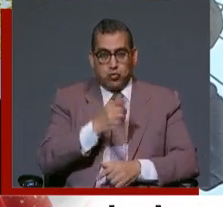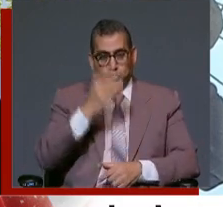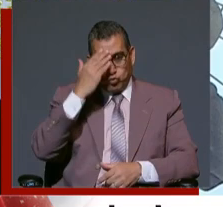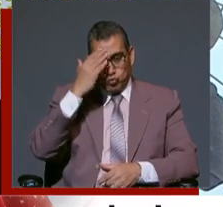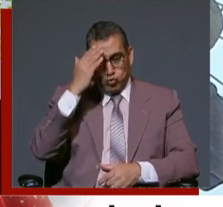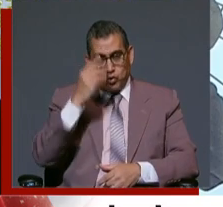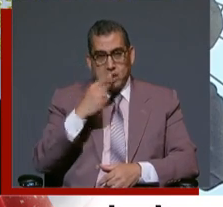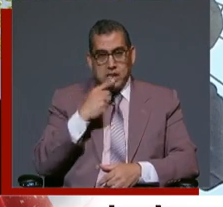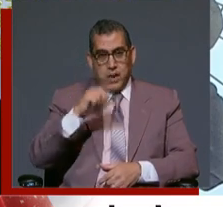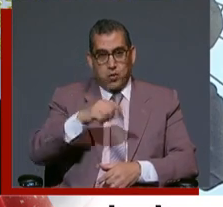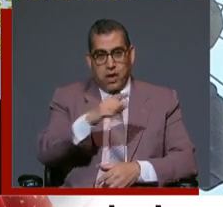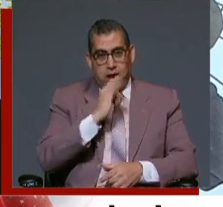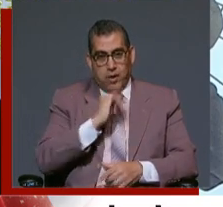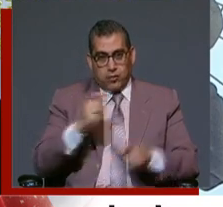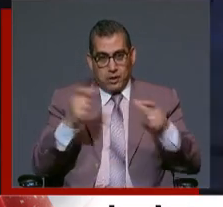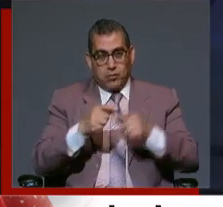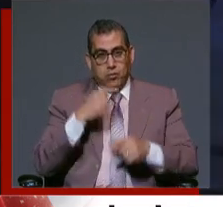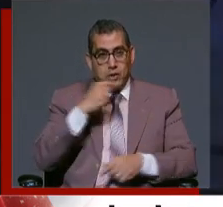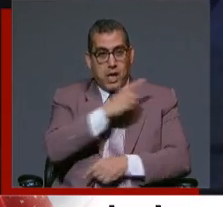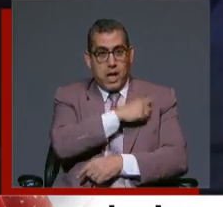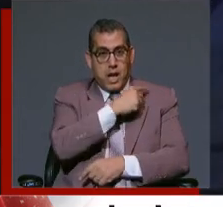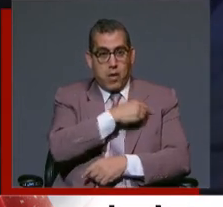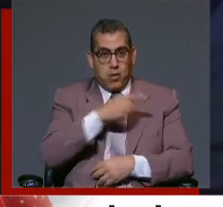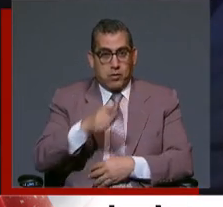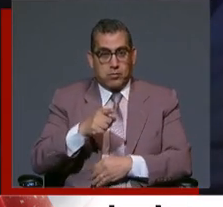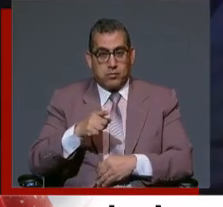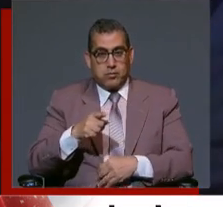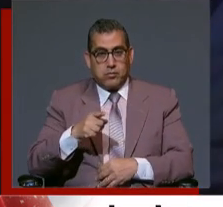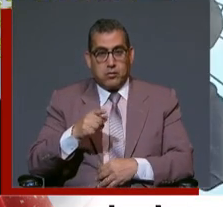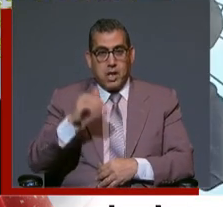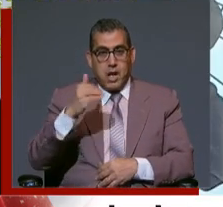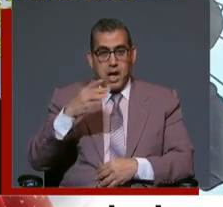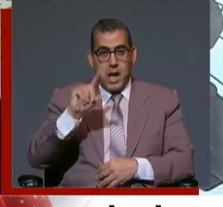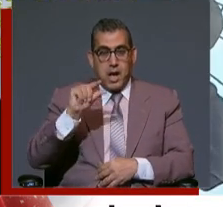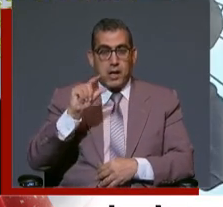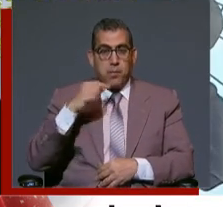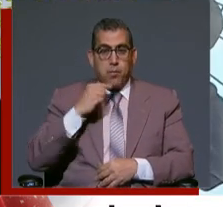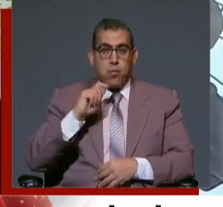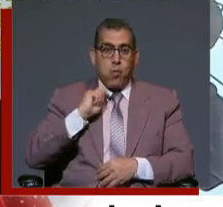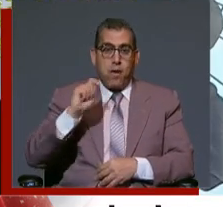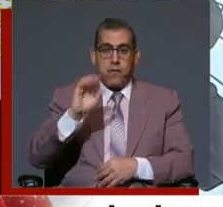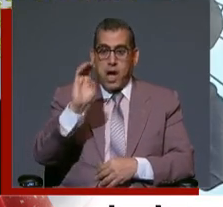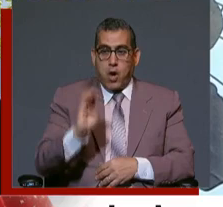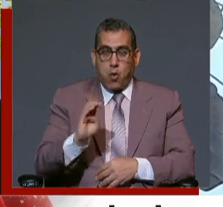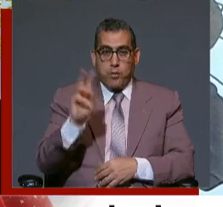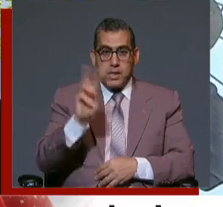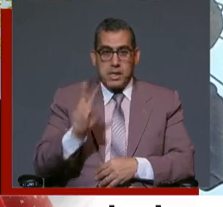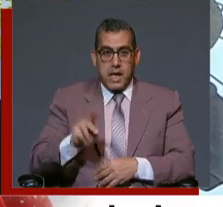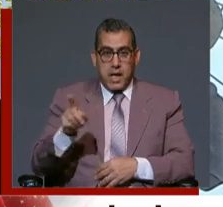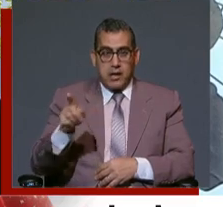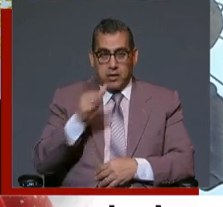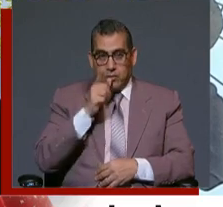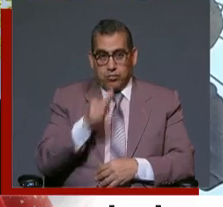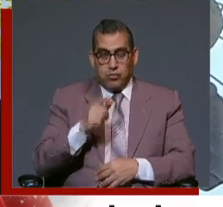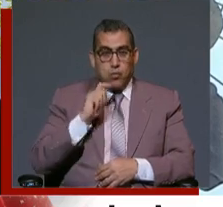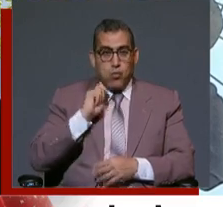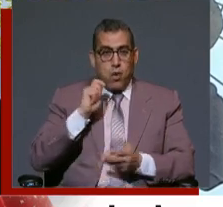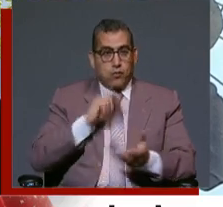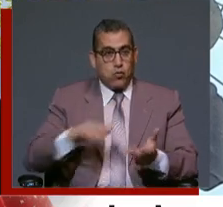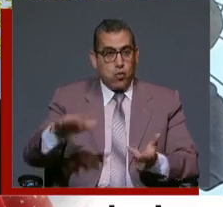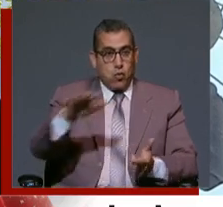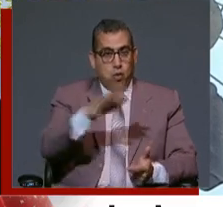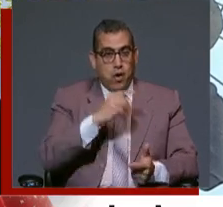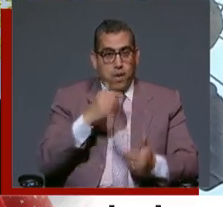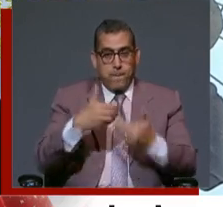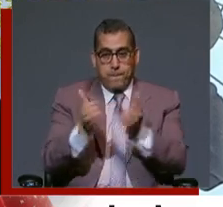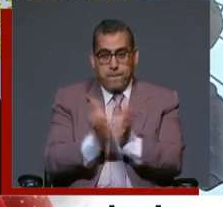السنوية. معالي اللواء خالد فودة محافظ جنوب سيناء، السادة محافظو مجموعة